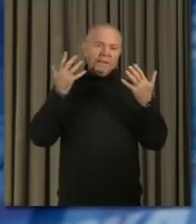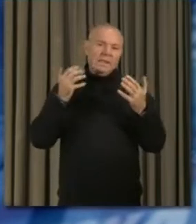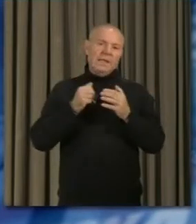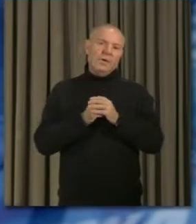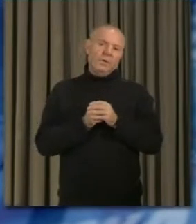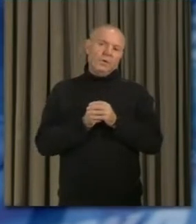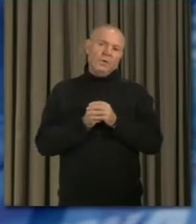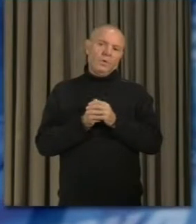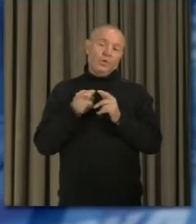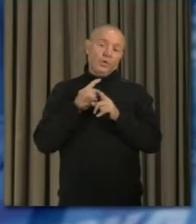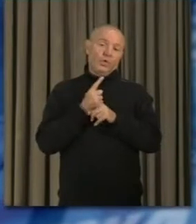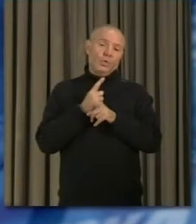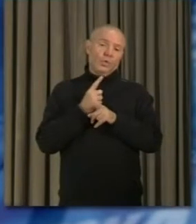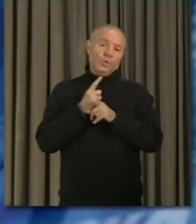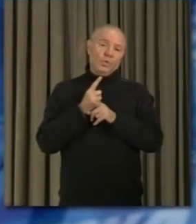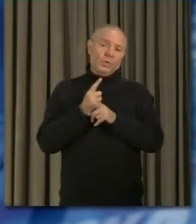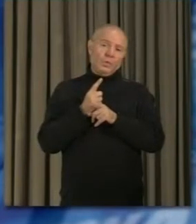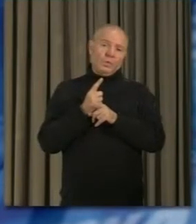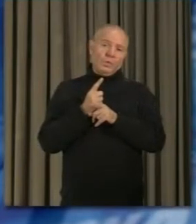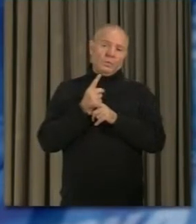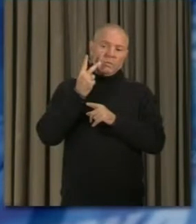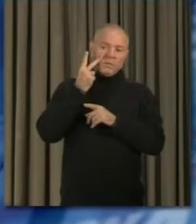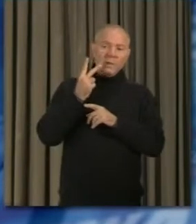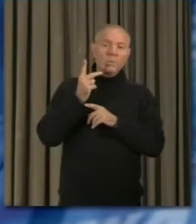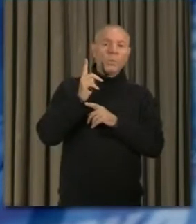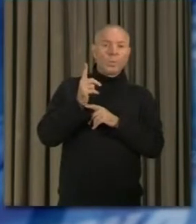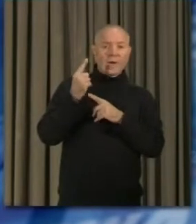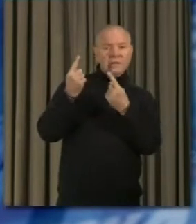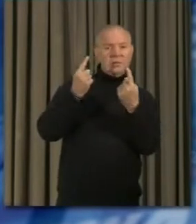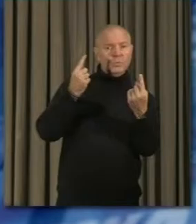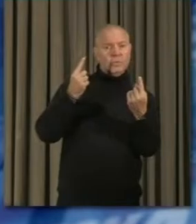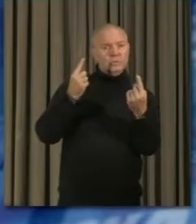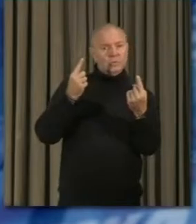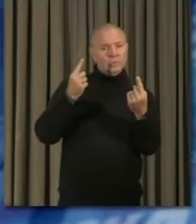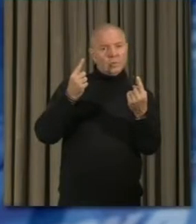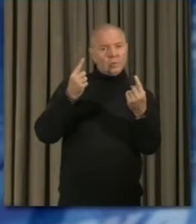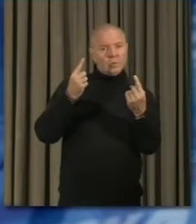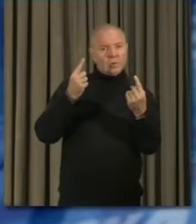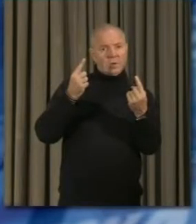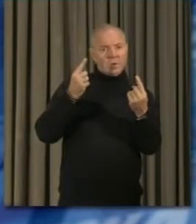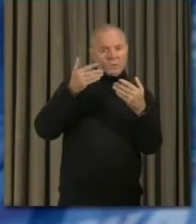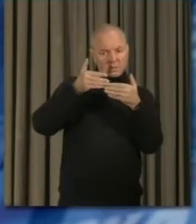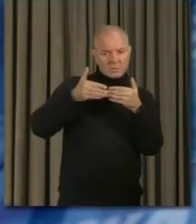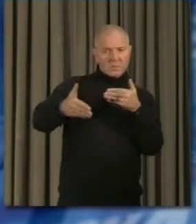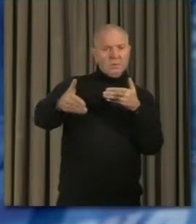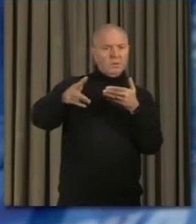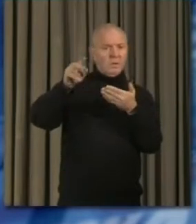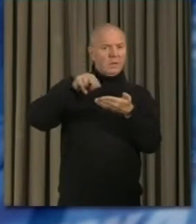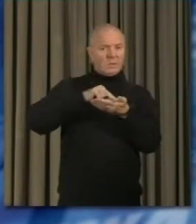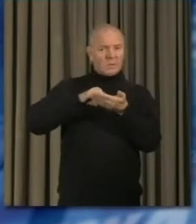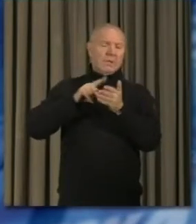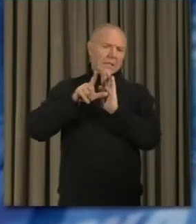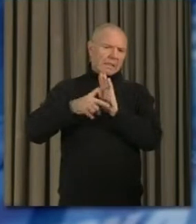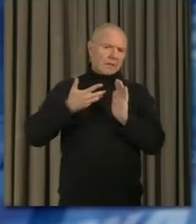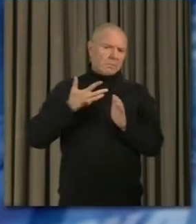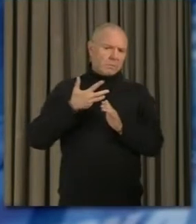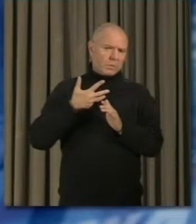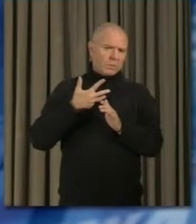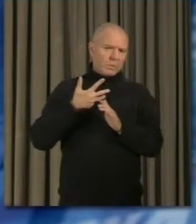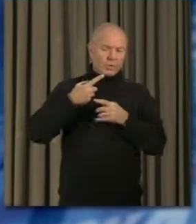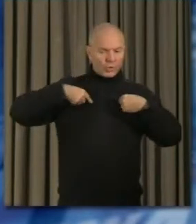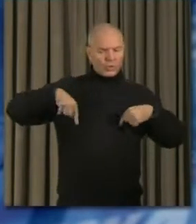Ovviamente dovremo anche fare i conti con quello che sarà lo scenario che si aprirà da qui alle elezioni. C'è ancora tanto tempo. Noi